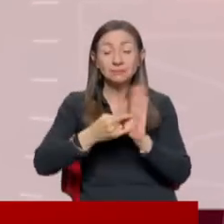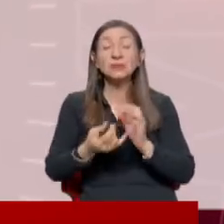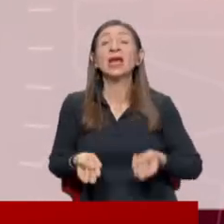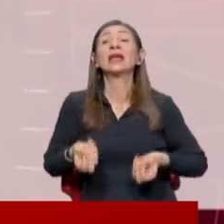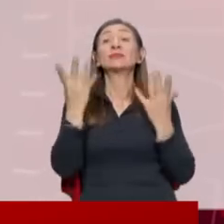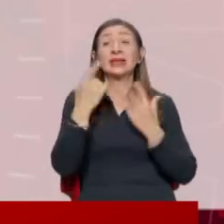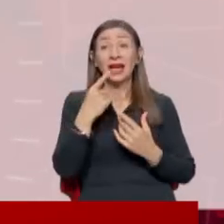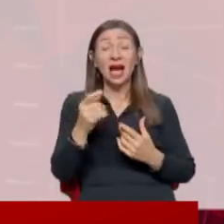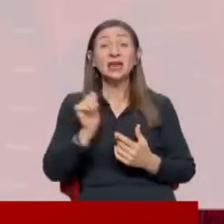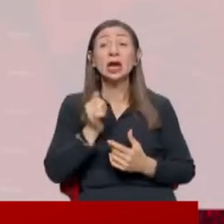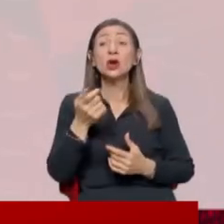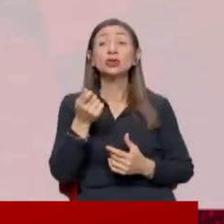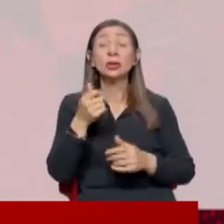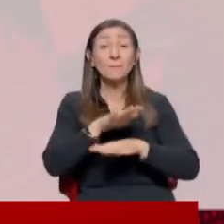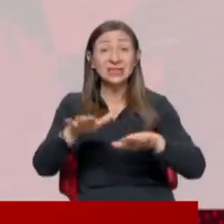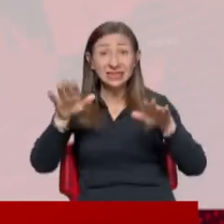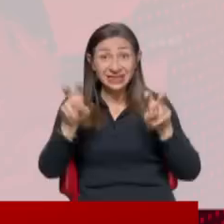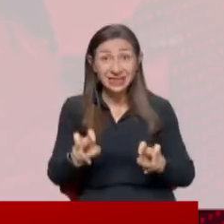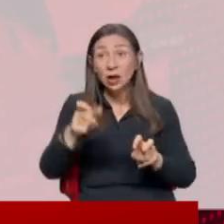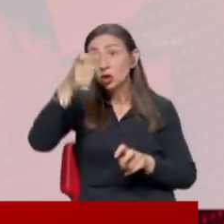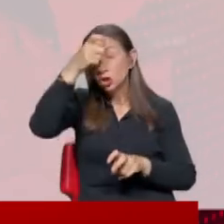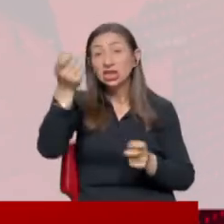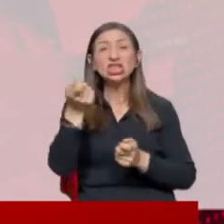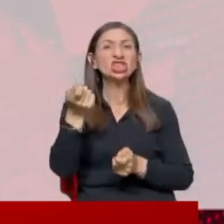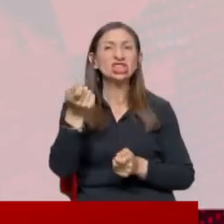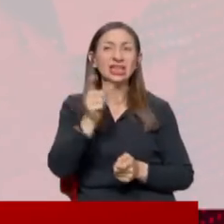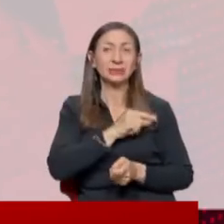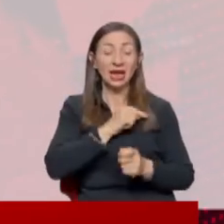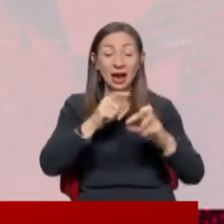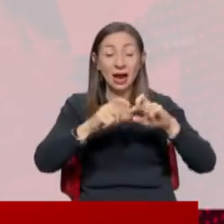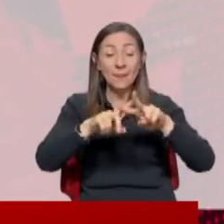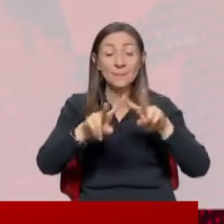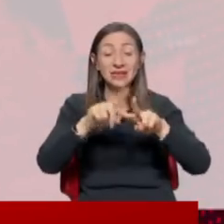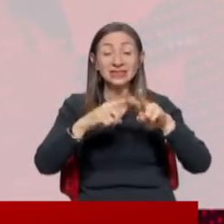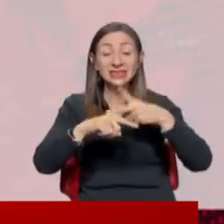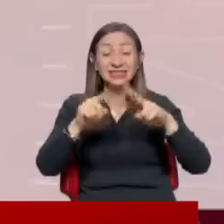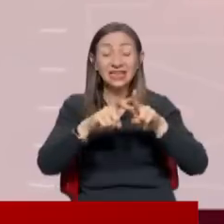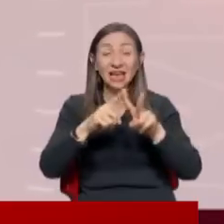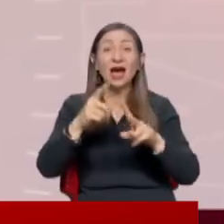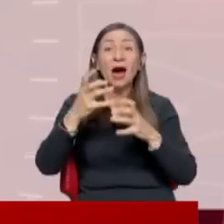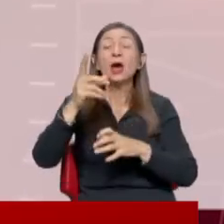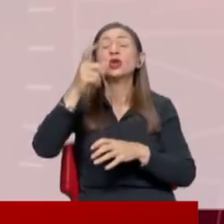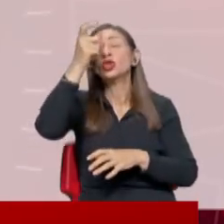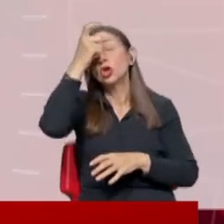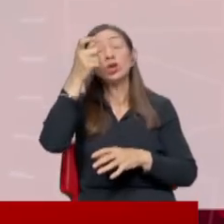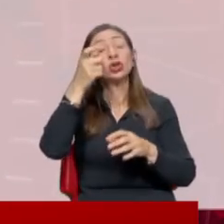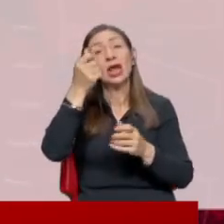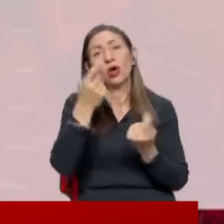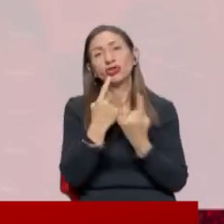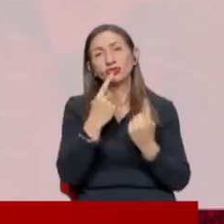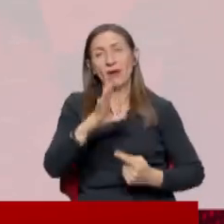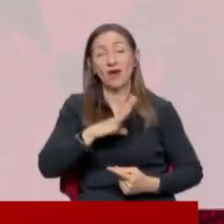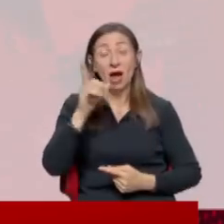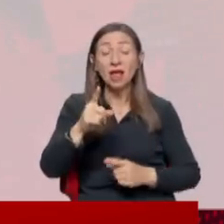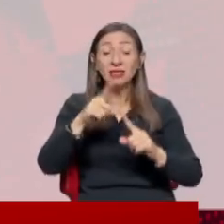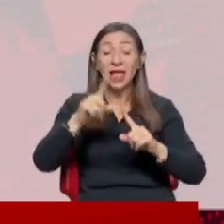yetmeyecek derken asgari ücret masasındaki Türk İş temsilcisi Ramazan Ağarsa dolar değil TL konuşacağız açıklaması yaptı ama